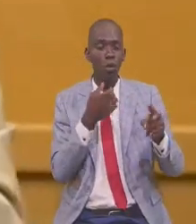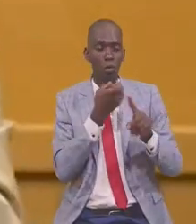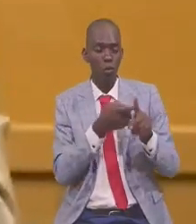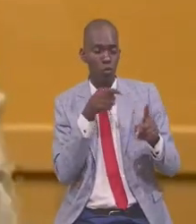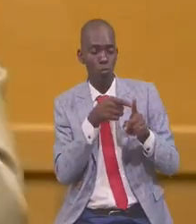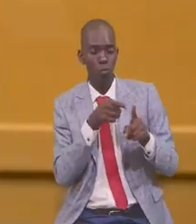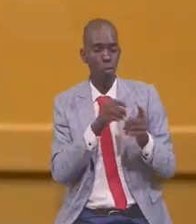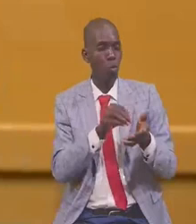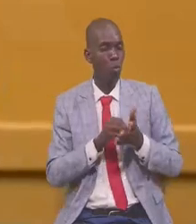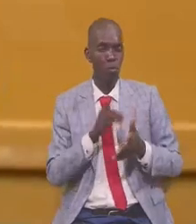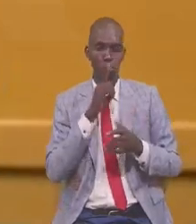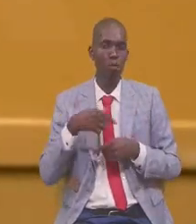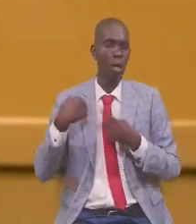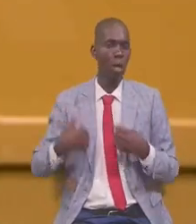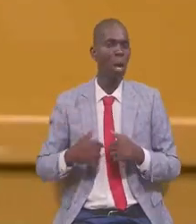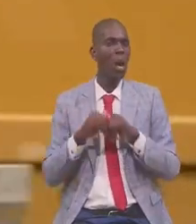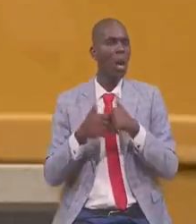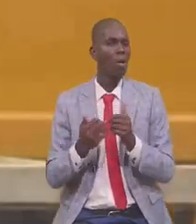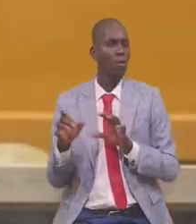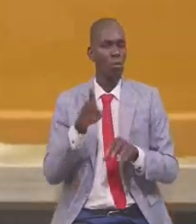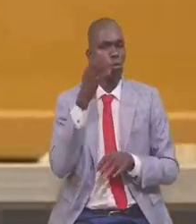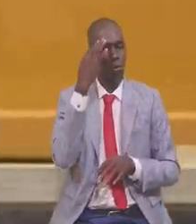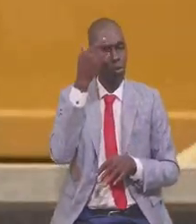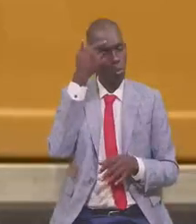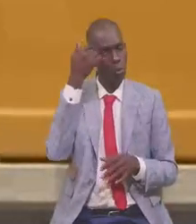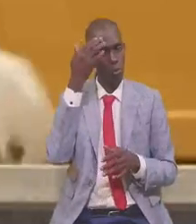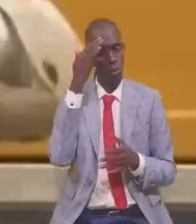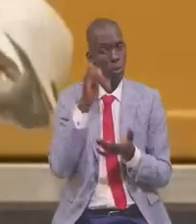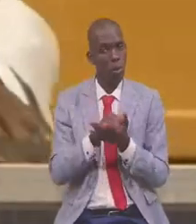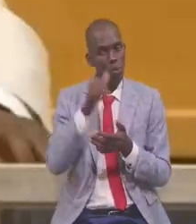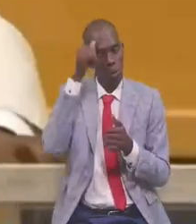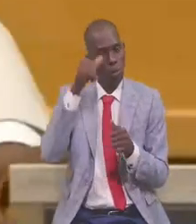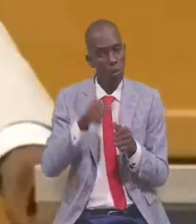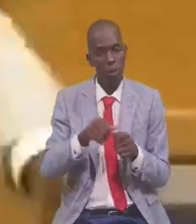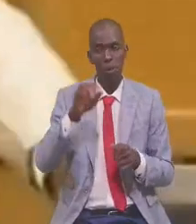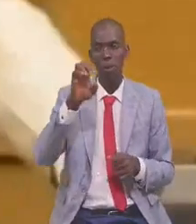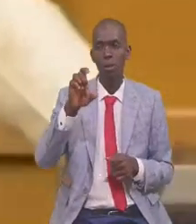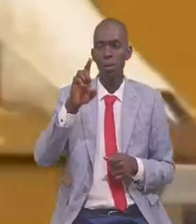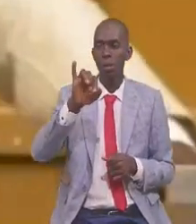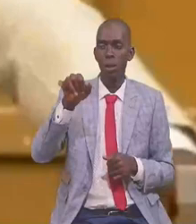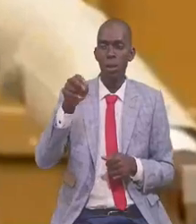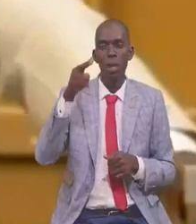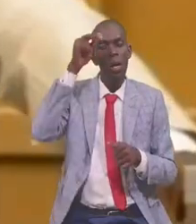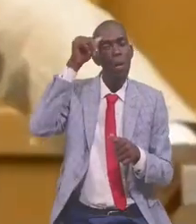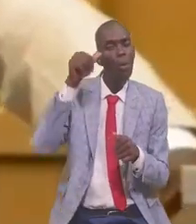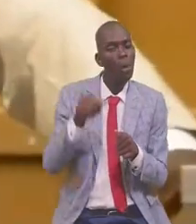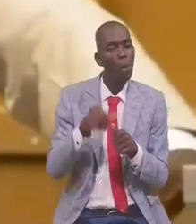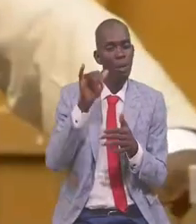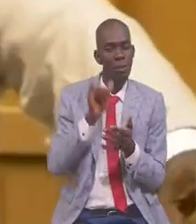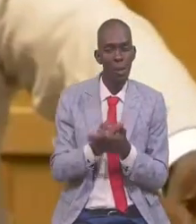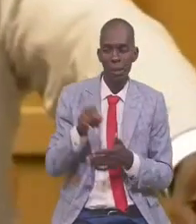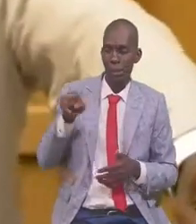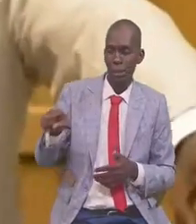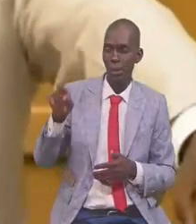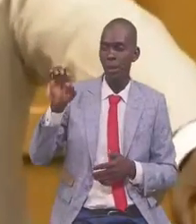cela? Parce que Élie s'est rappelé, voici le jeune homme qui veut devenir prophète à